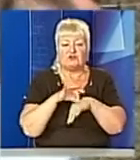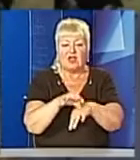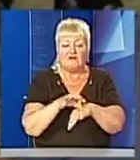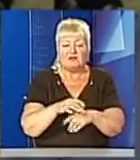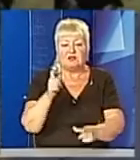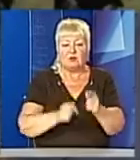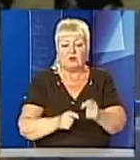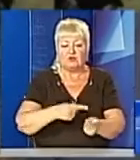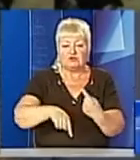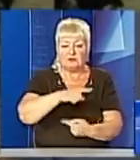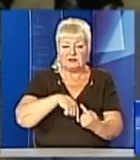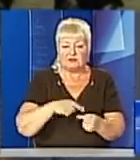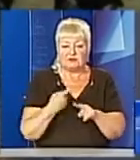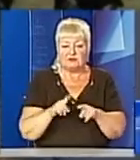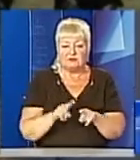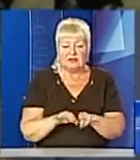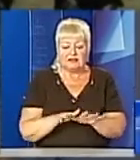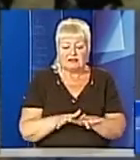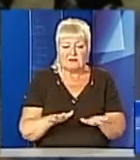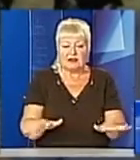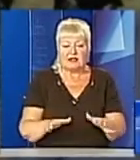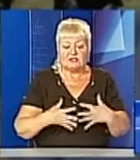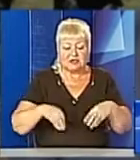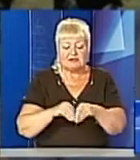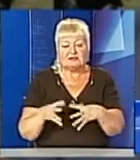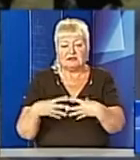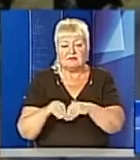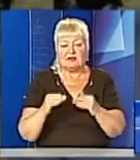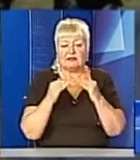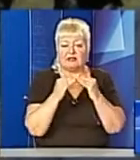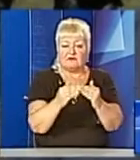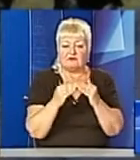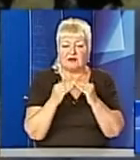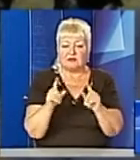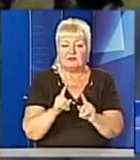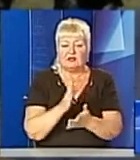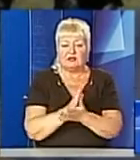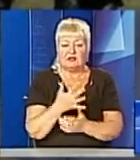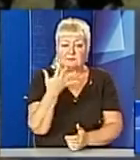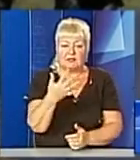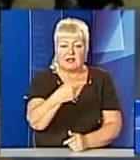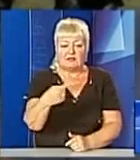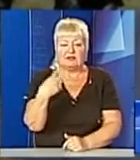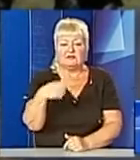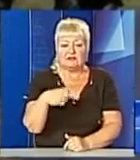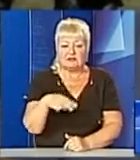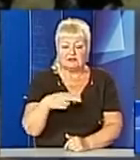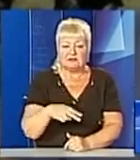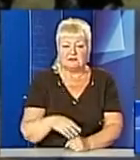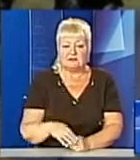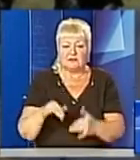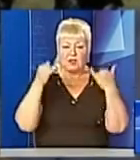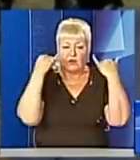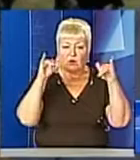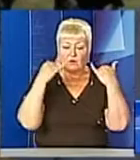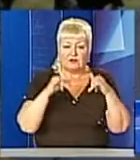бізнесу. Це мережа сімейних ферм, де є від 5 до 20